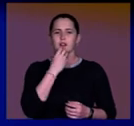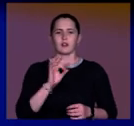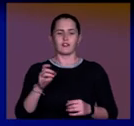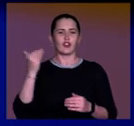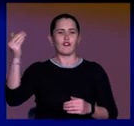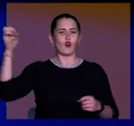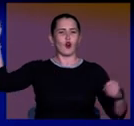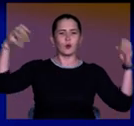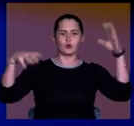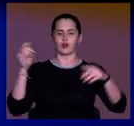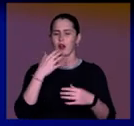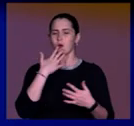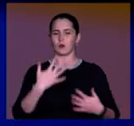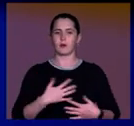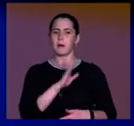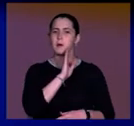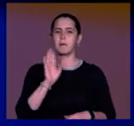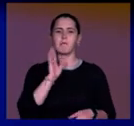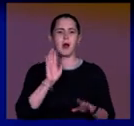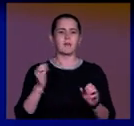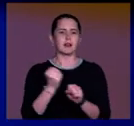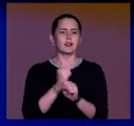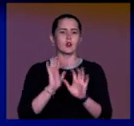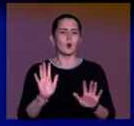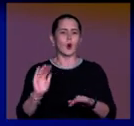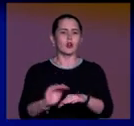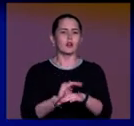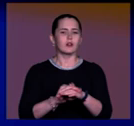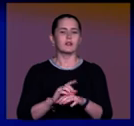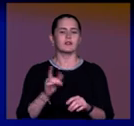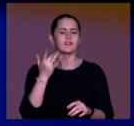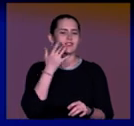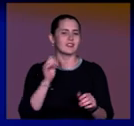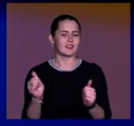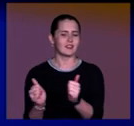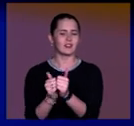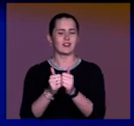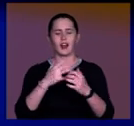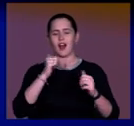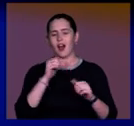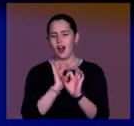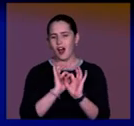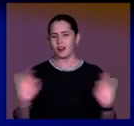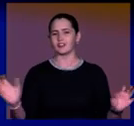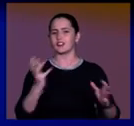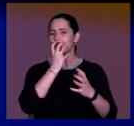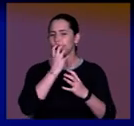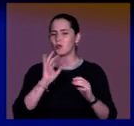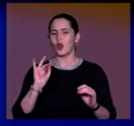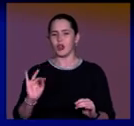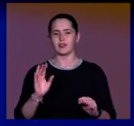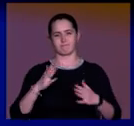лучах мама делает только добро рядом с ней всегда хорошо тепло и